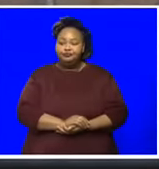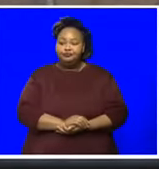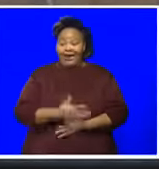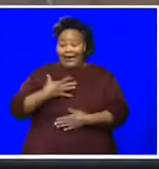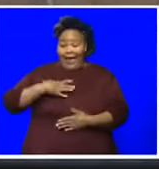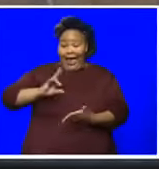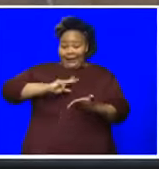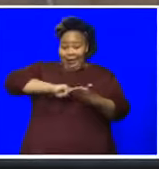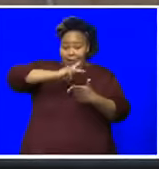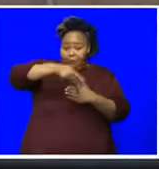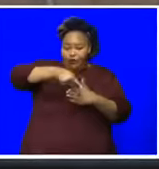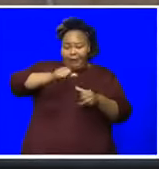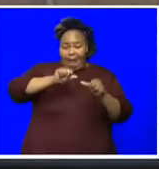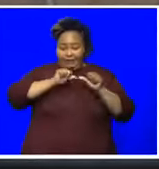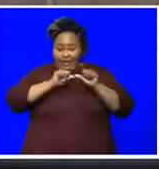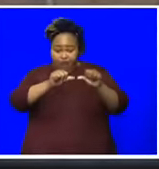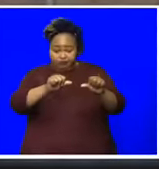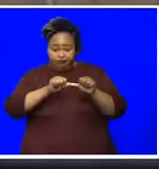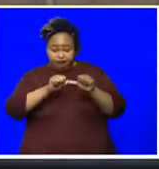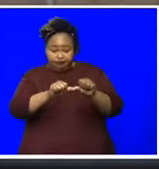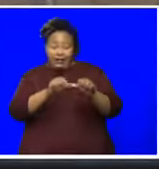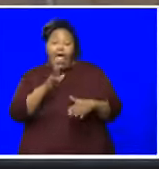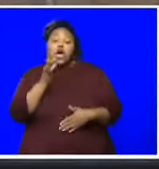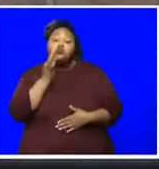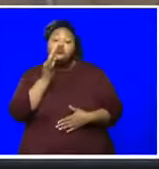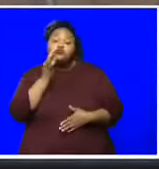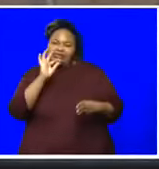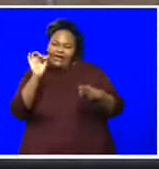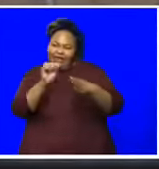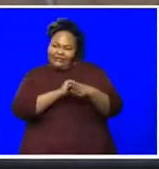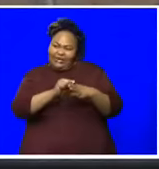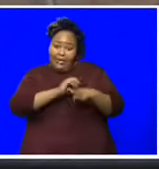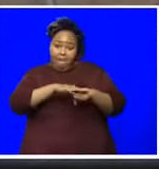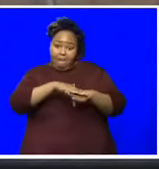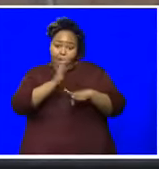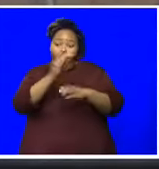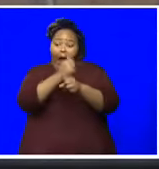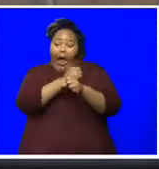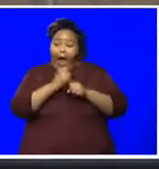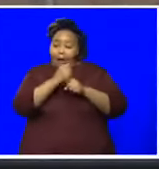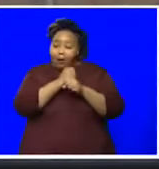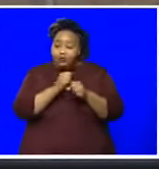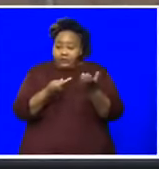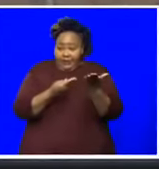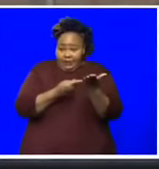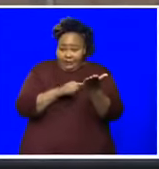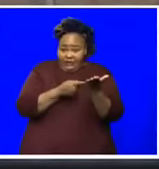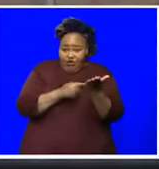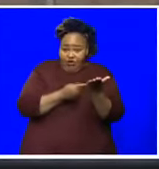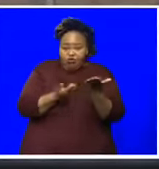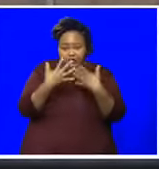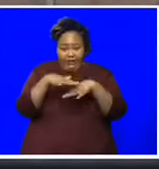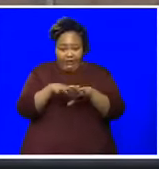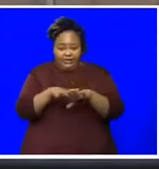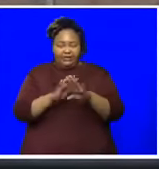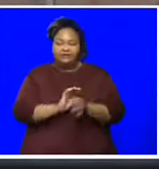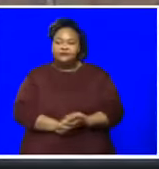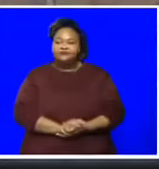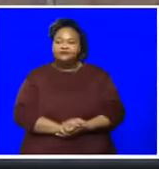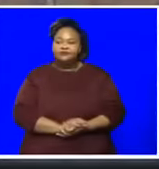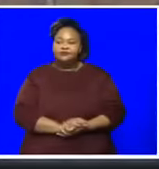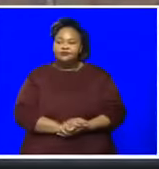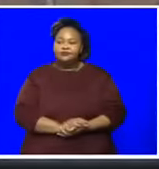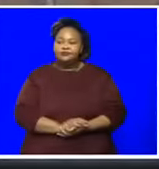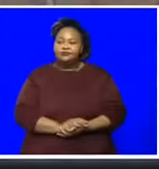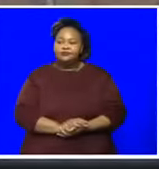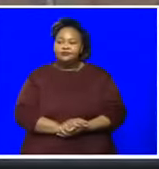bantfu labasha singaba ceqesha ngema digital skills nalokuthi vele the future